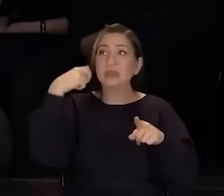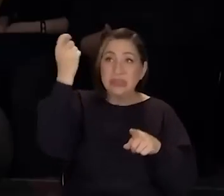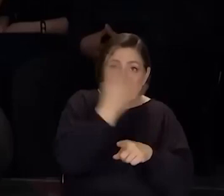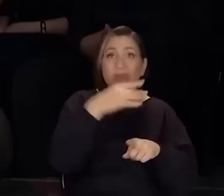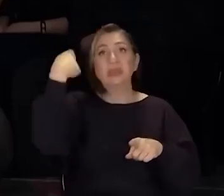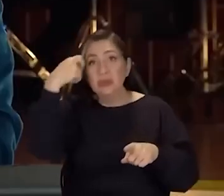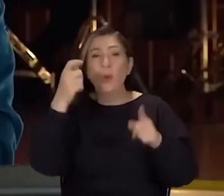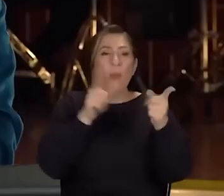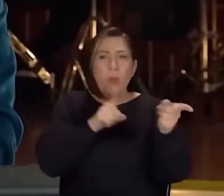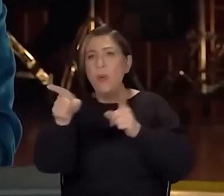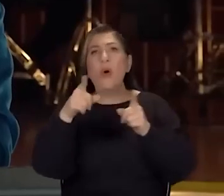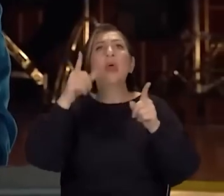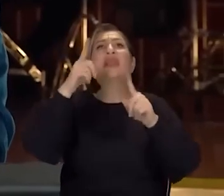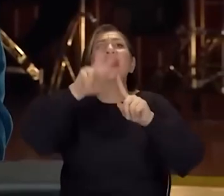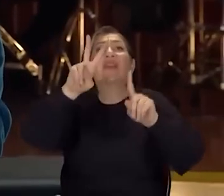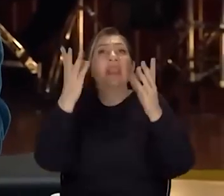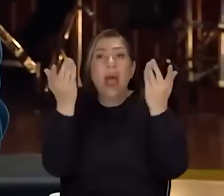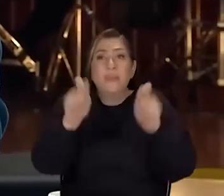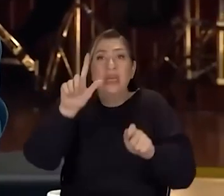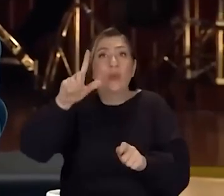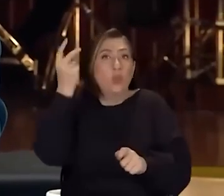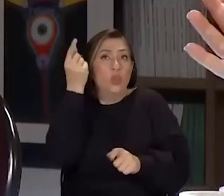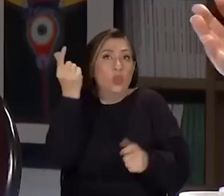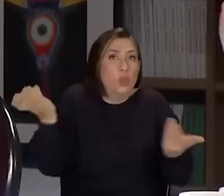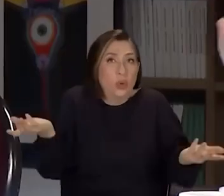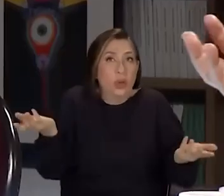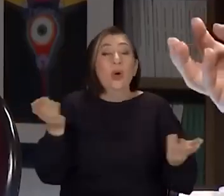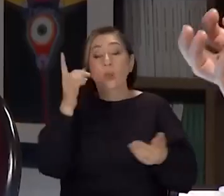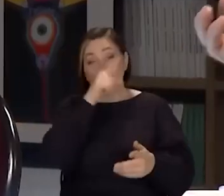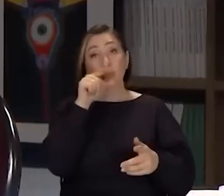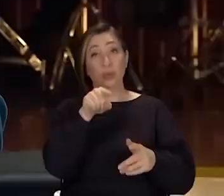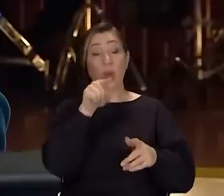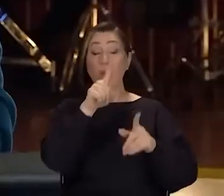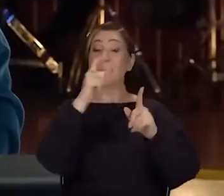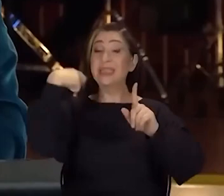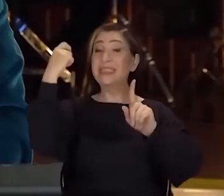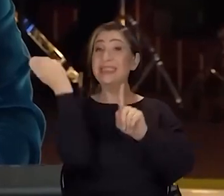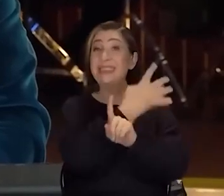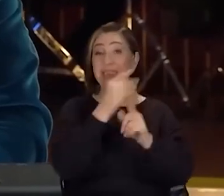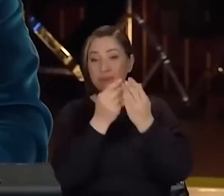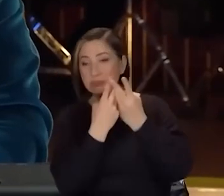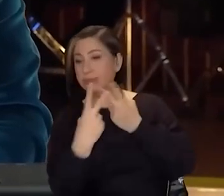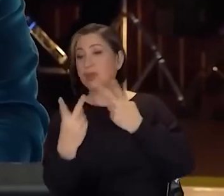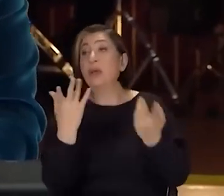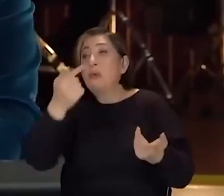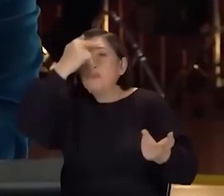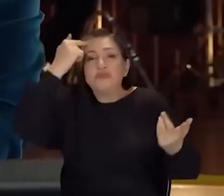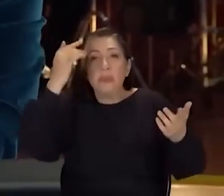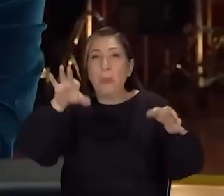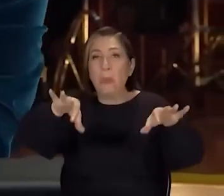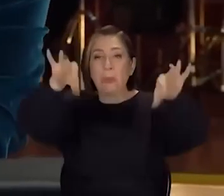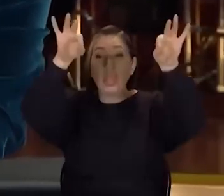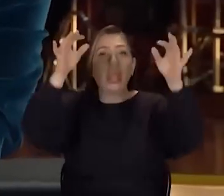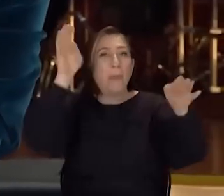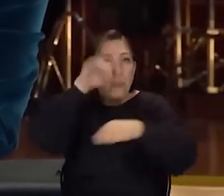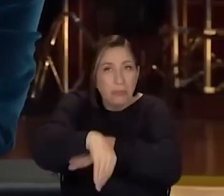sonra bir şey yok, programcılığı unuttu televizyonculuğumuz. Dolayısıyla hani orada da bir dizi lotosu var, ne çıkarsa bahtına. Evet. Yani